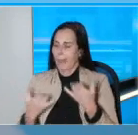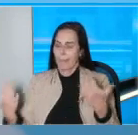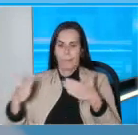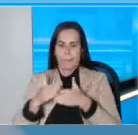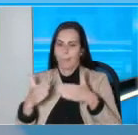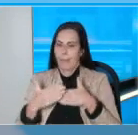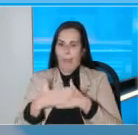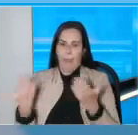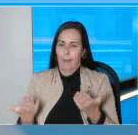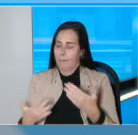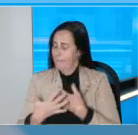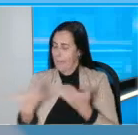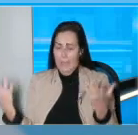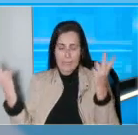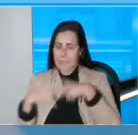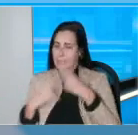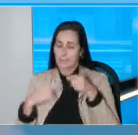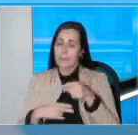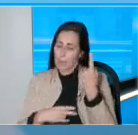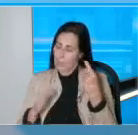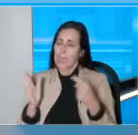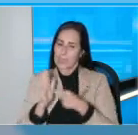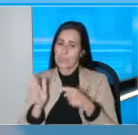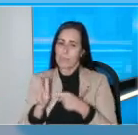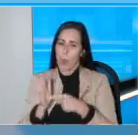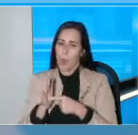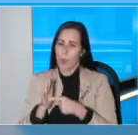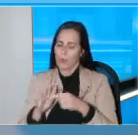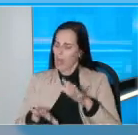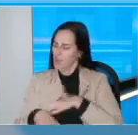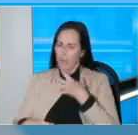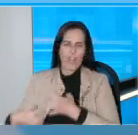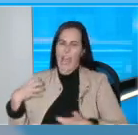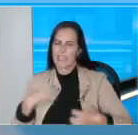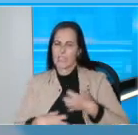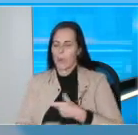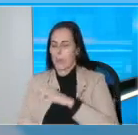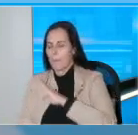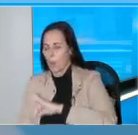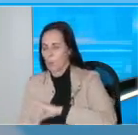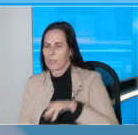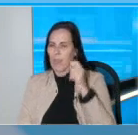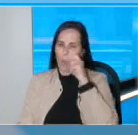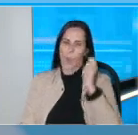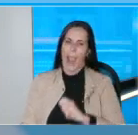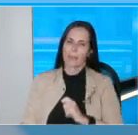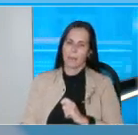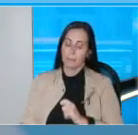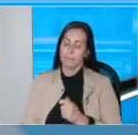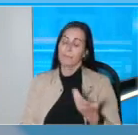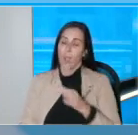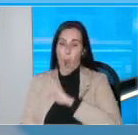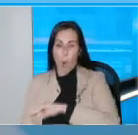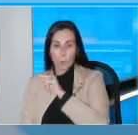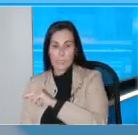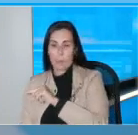סתום, והצדדים לא מיישמים אותם, וזו גם אחת הסיבות, אני חושב, לתסכול ההדדי בין רוסיה לבין אוקראינה. מצד אחד,